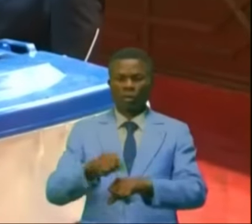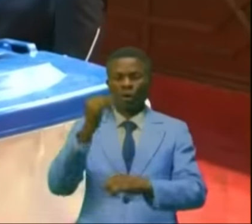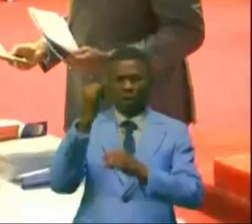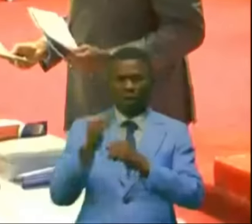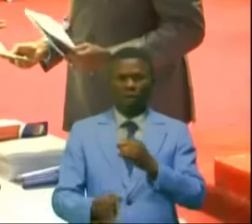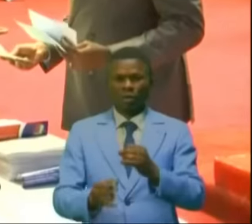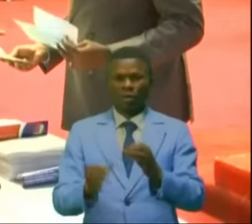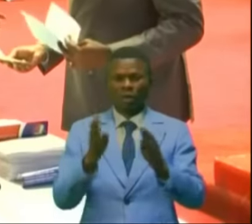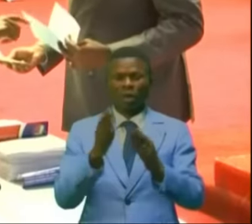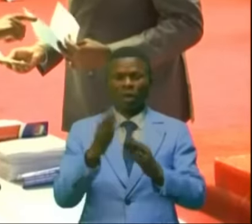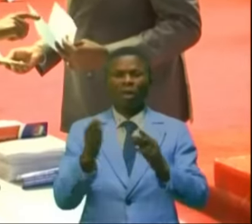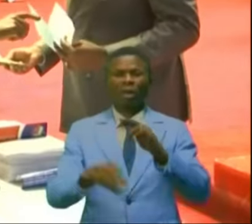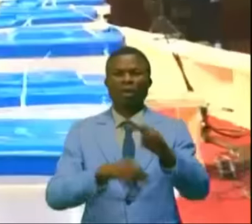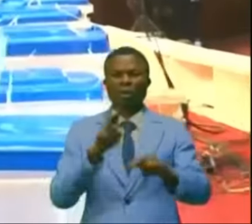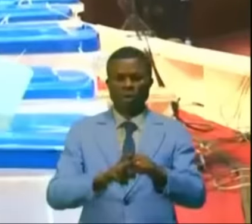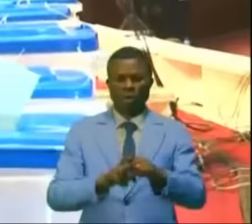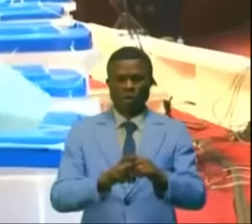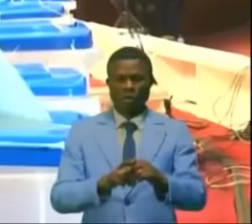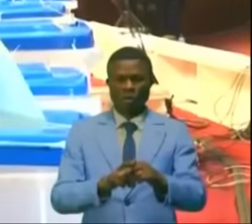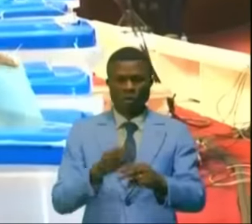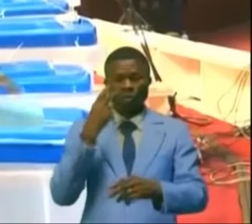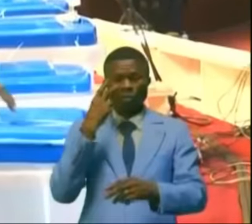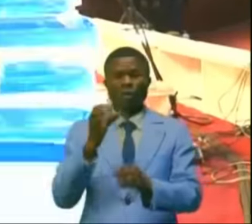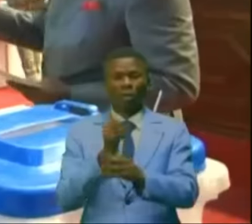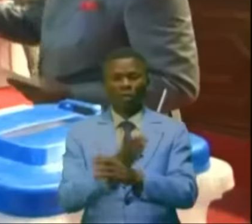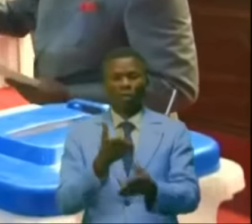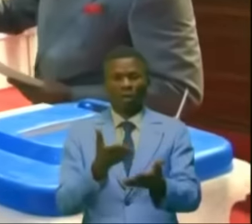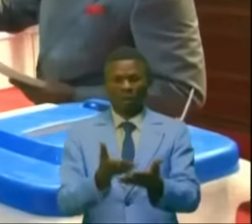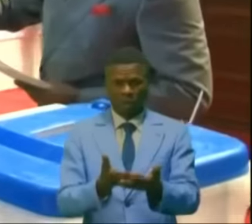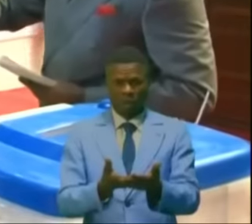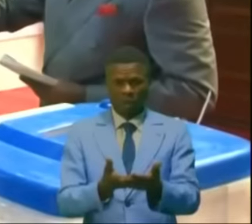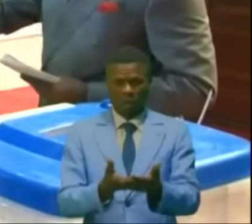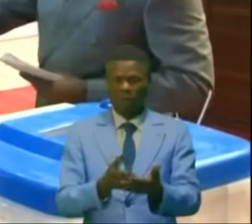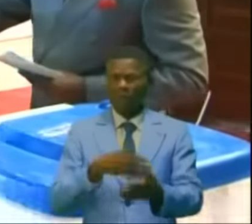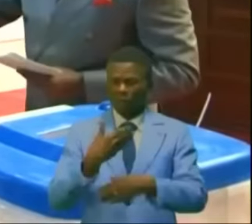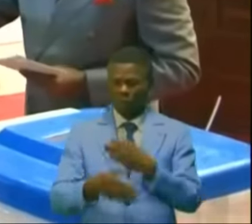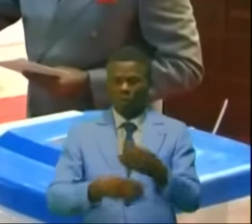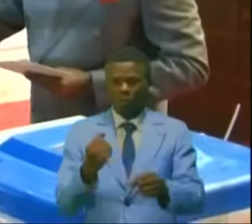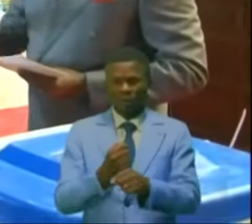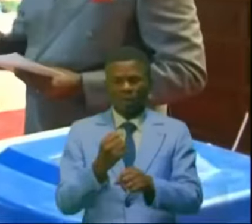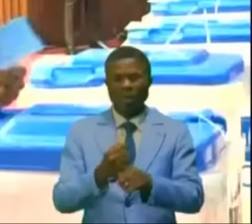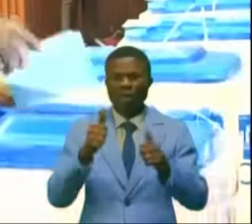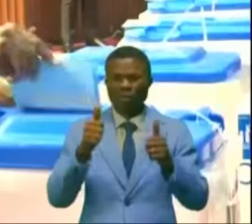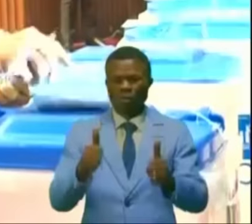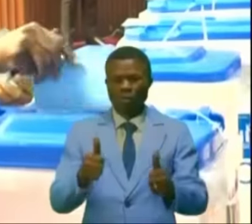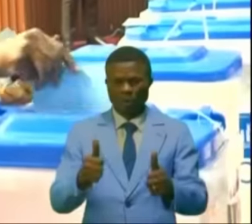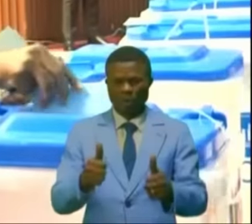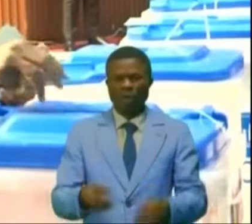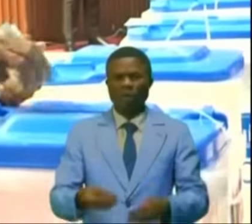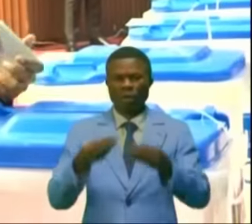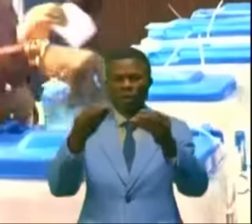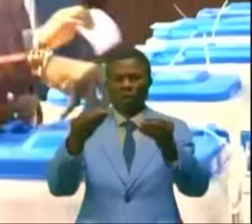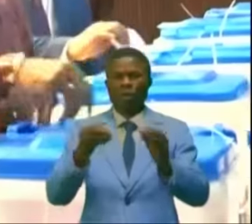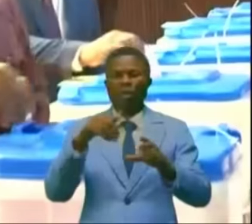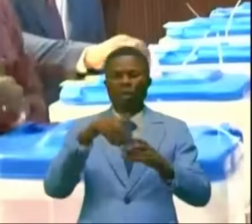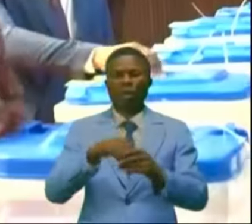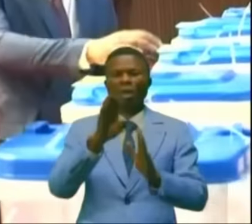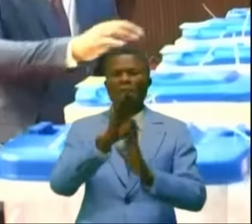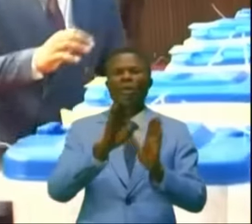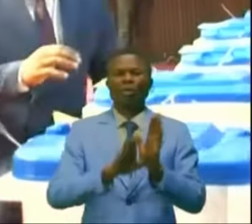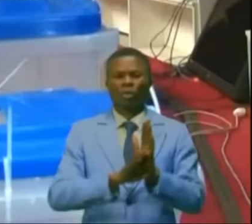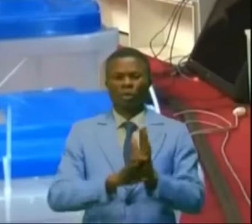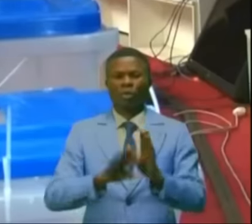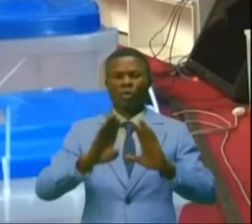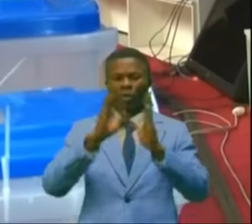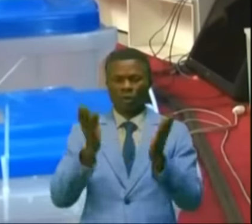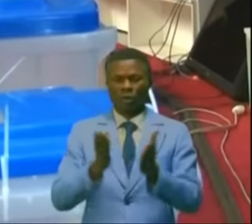définitif, l'Assemblée nationale peut s'estimer maintenant en situation d'accomplir ses missions que lui sont reconnues par la Constitution. Tous